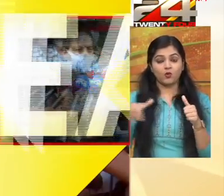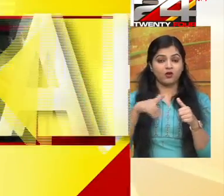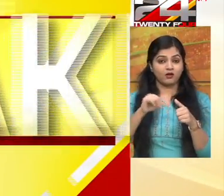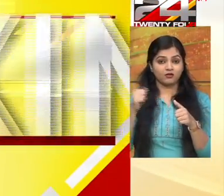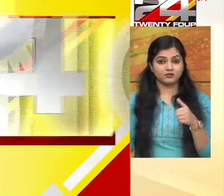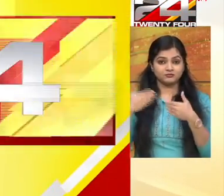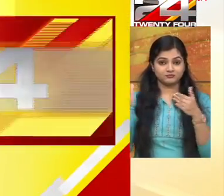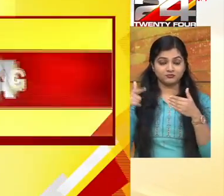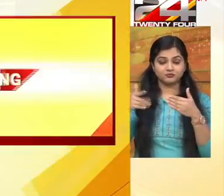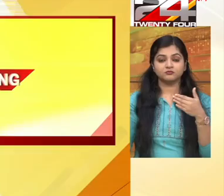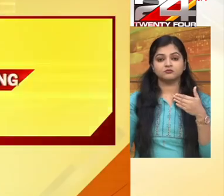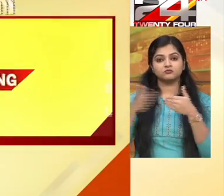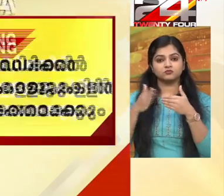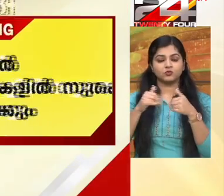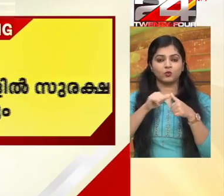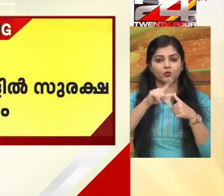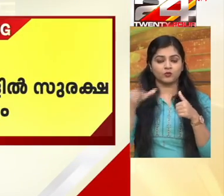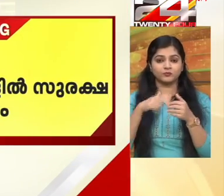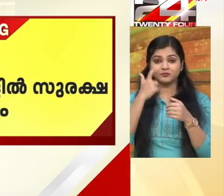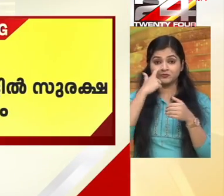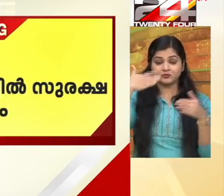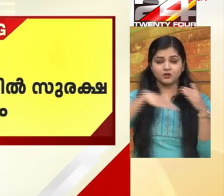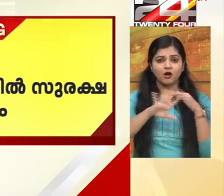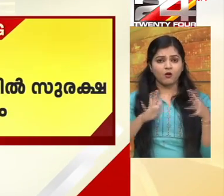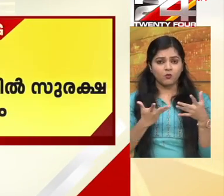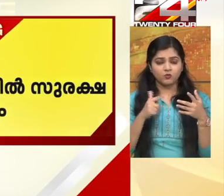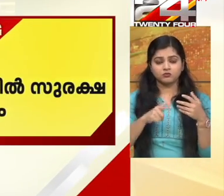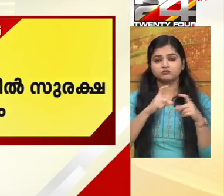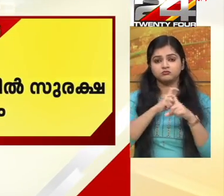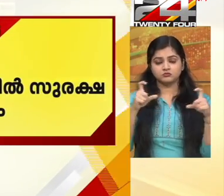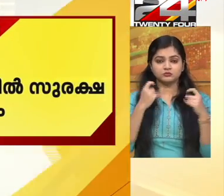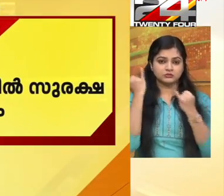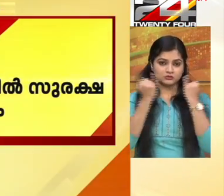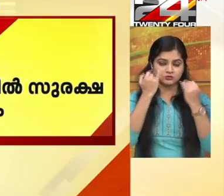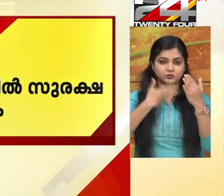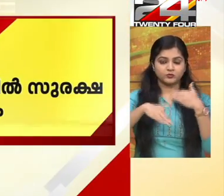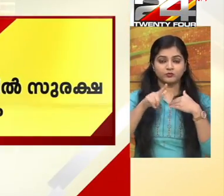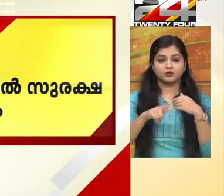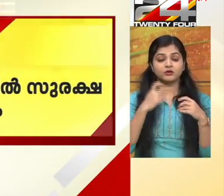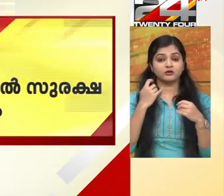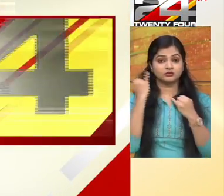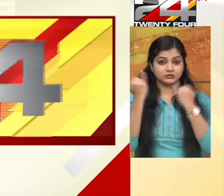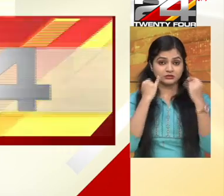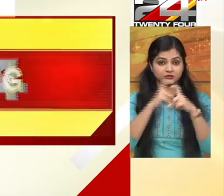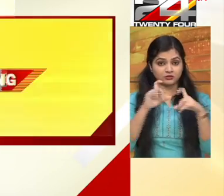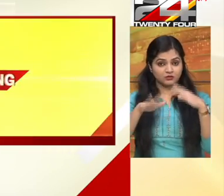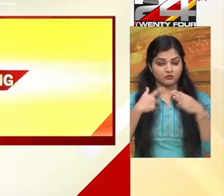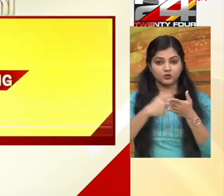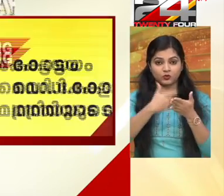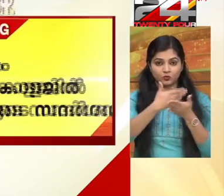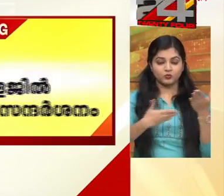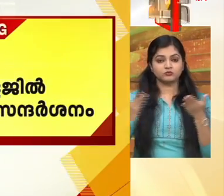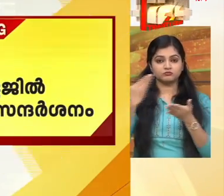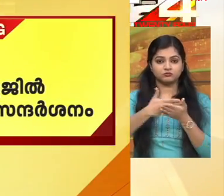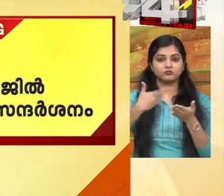ഈ സ്ത്രീ ഇതിനുള്ളിൽ പ്രവേശിച്ചത് ഉൾപ്പെടെയുള്ള എല്ലാ കാര്യങ്ങളും പരിശോധിക്കും. അത് പരിശോധിച്ച് തന്നെയുള്ള ഒരു റിപ്പോർട്ടായിരിക്കും